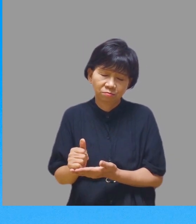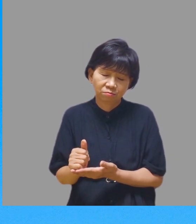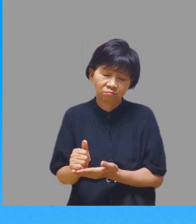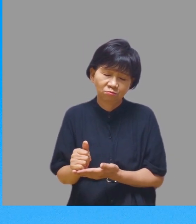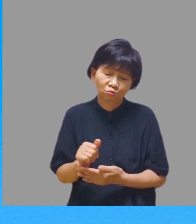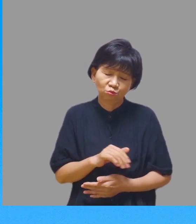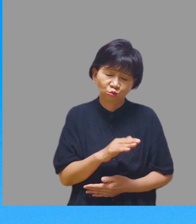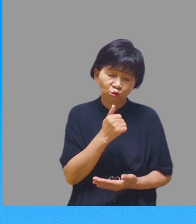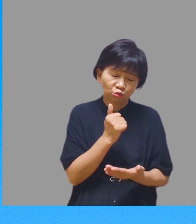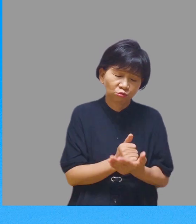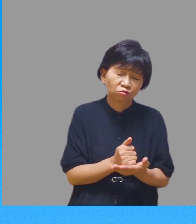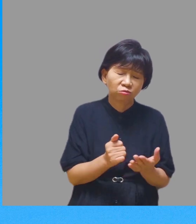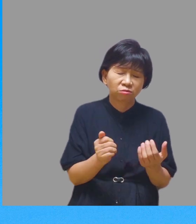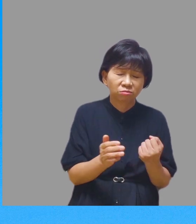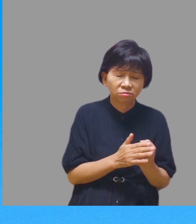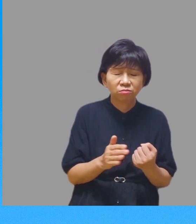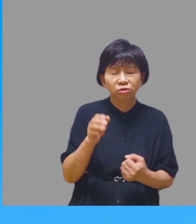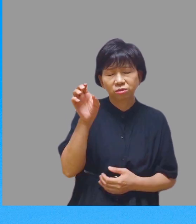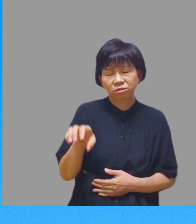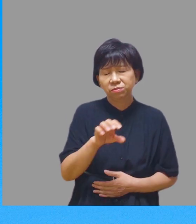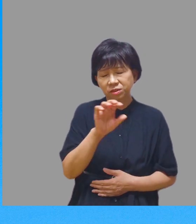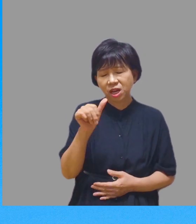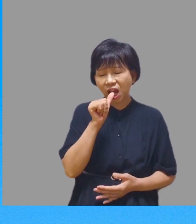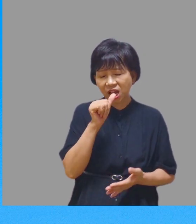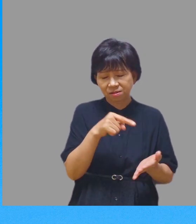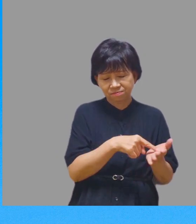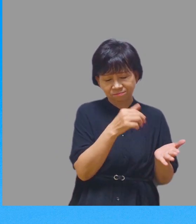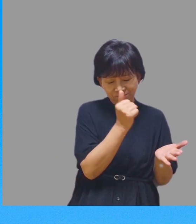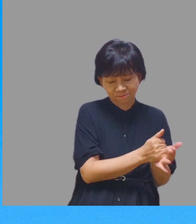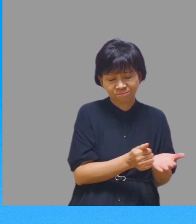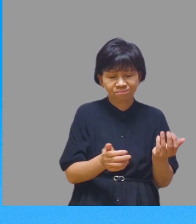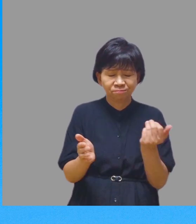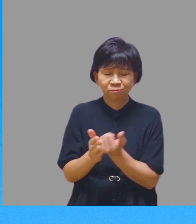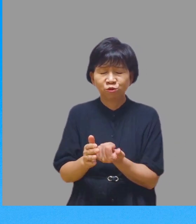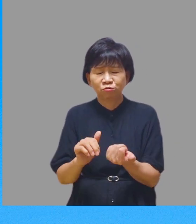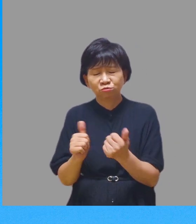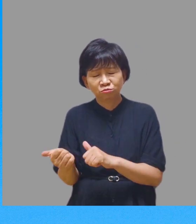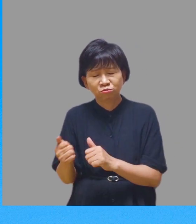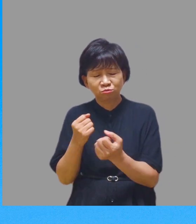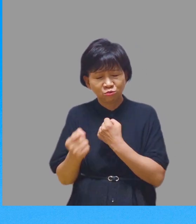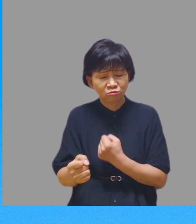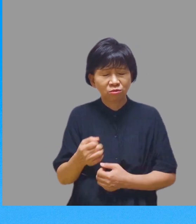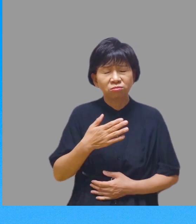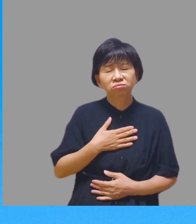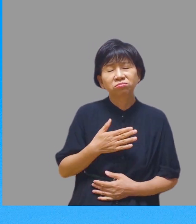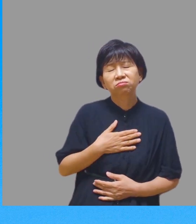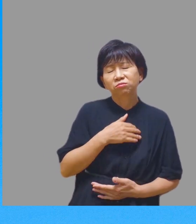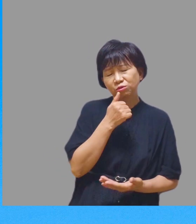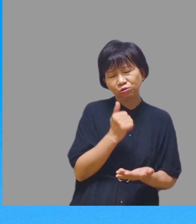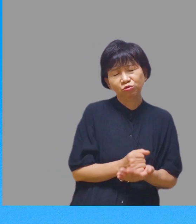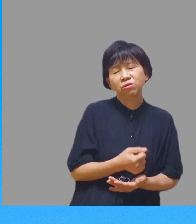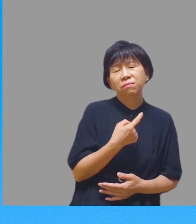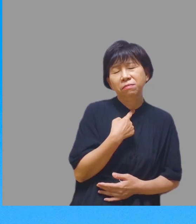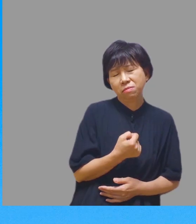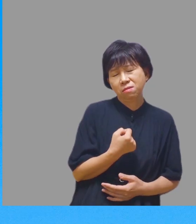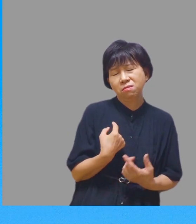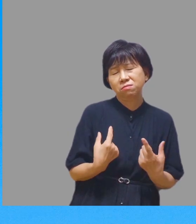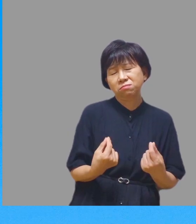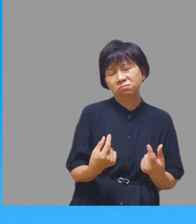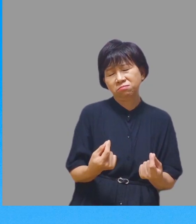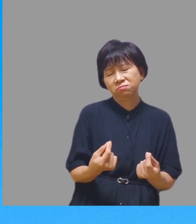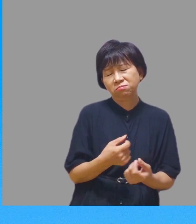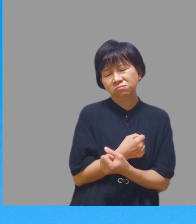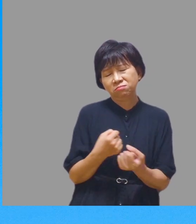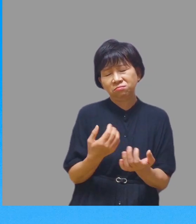때문에 십자가에 못 박혀 죽으셨는데 여전히 또 죄를 짓고 있습니다. 하나님 용서하여 주시옵소서.